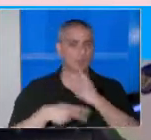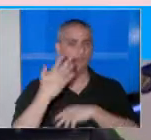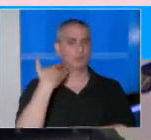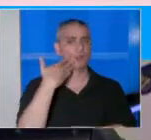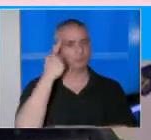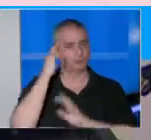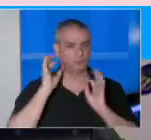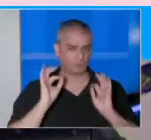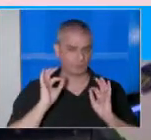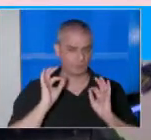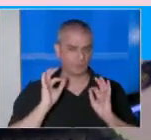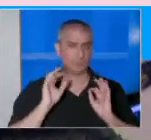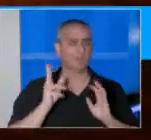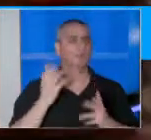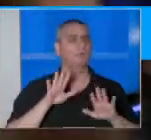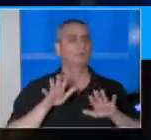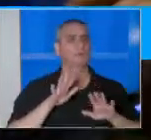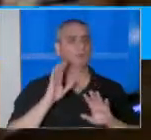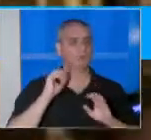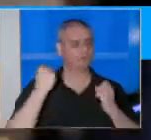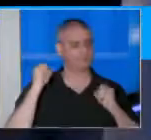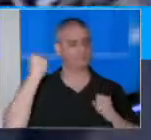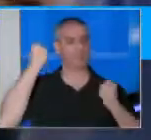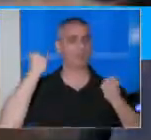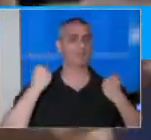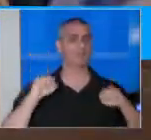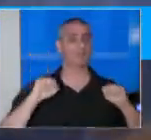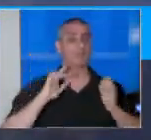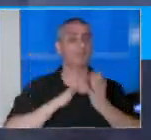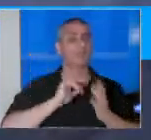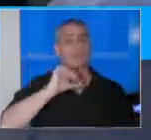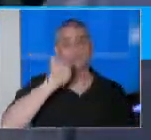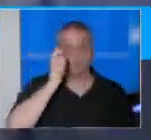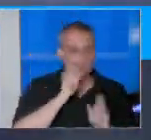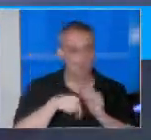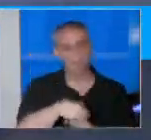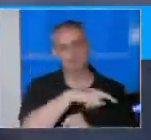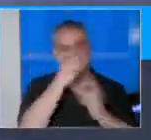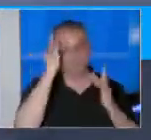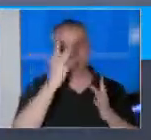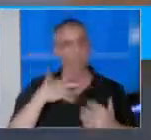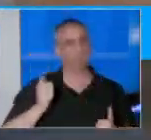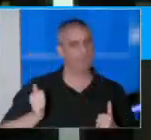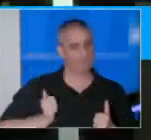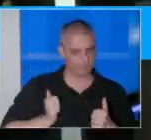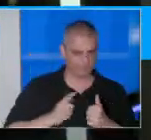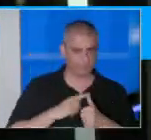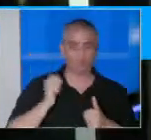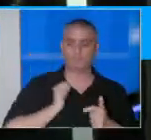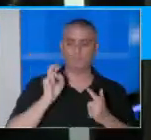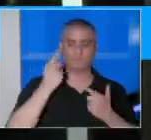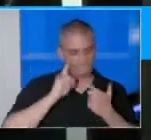מדינה שפויה, שתקום כאן ממשלה ציונית וליברלית, שתשים במקום הראשון את האזרחים שמשרתים בצבא, עושים